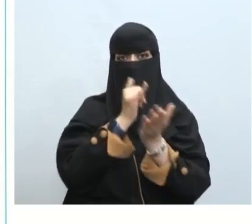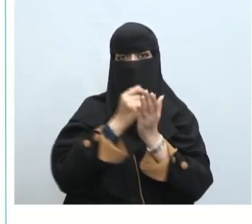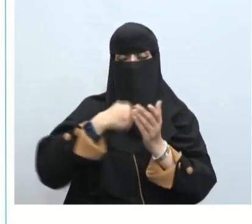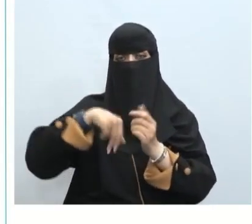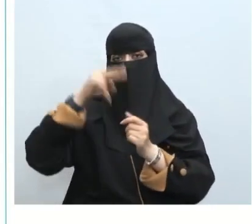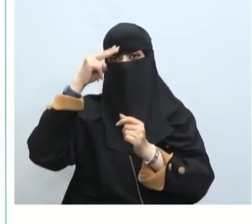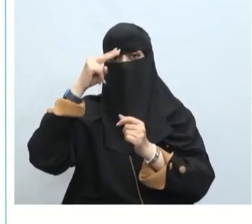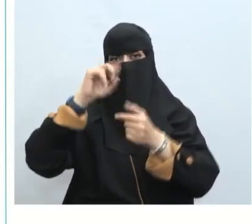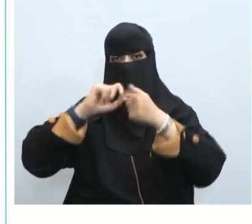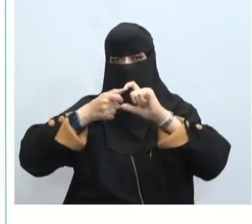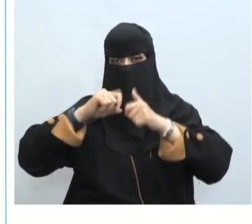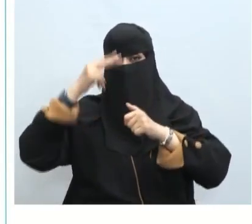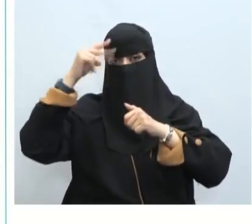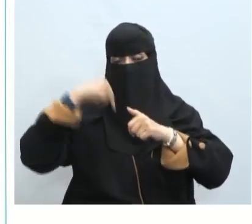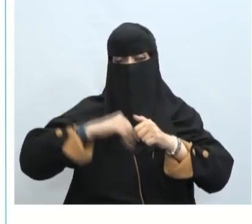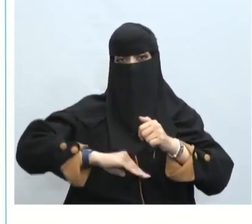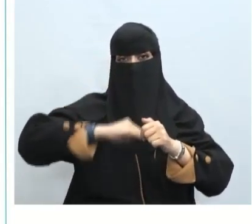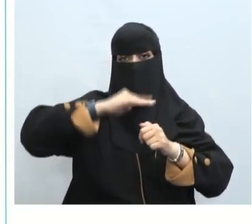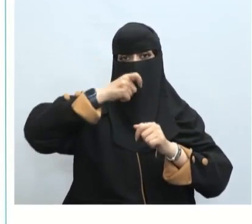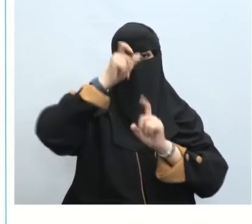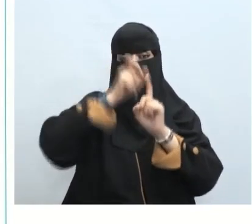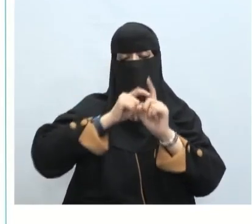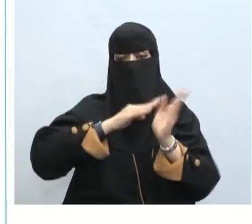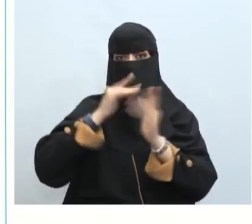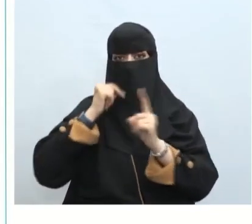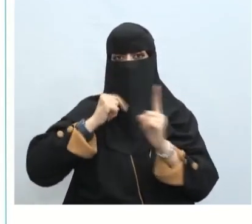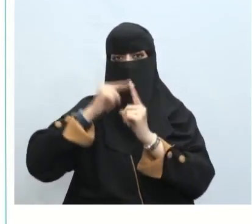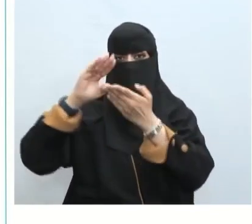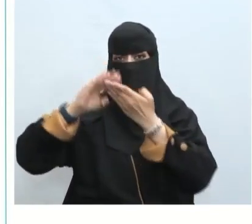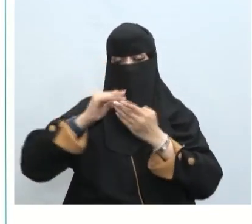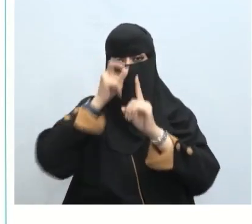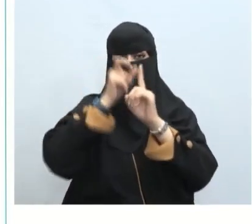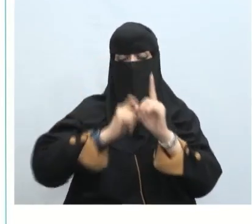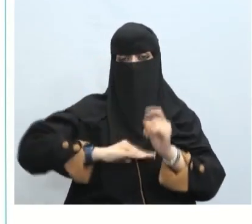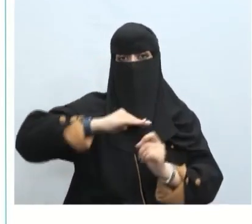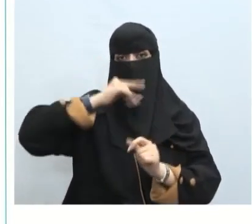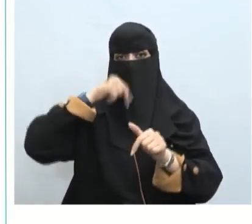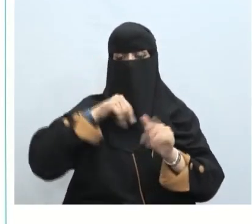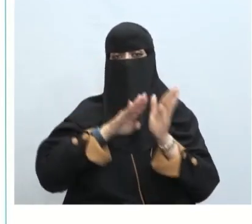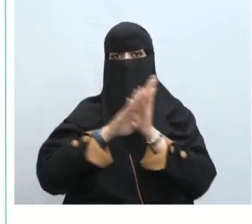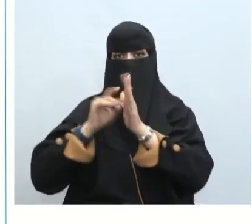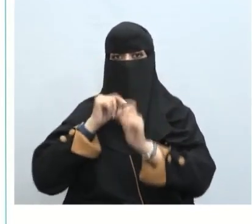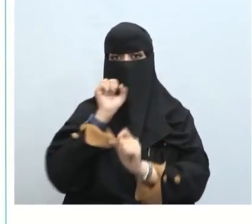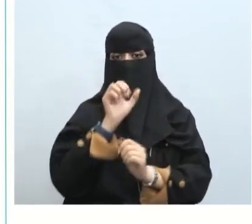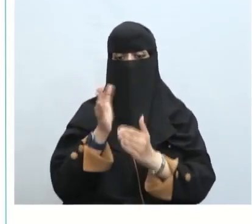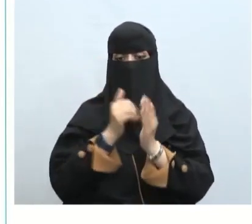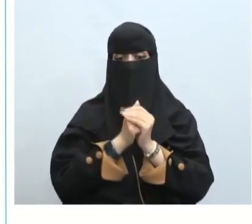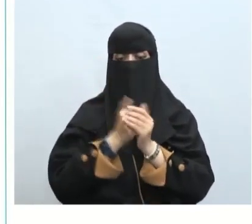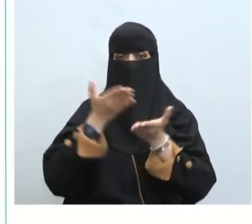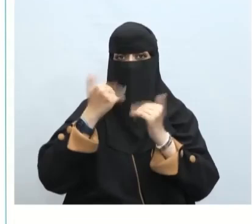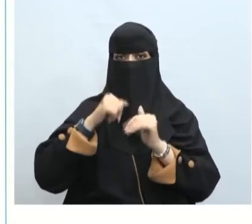المسؤوله الجمعيه السعوديه لكبار السن الهدف منه مساعده كبار السن ودعم حقوقهم